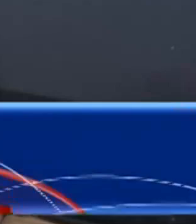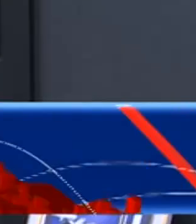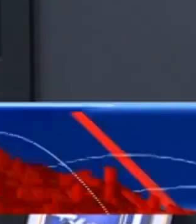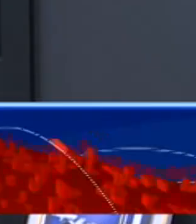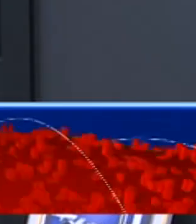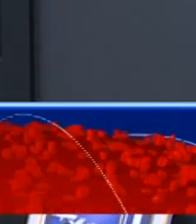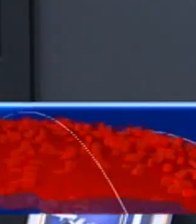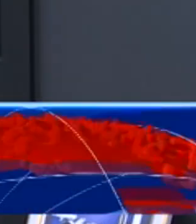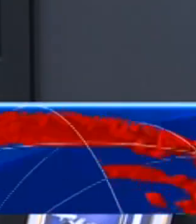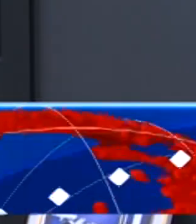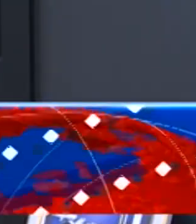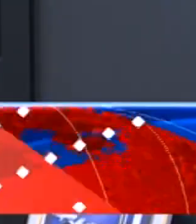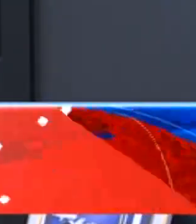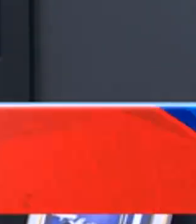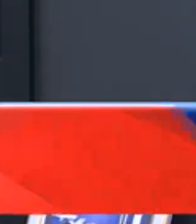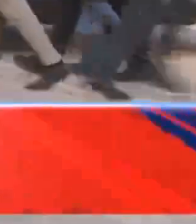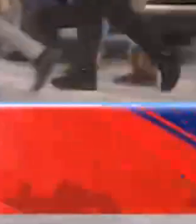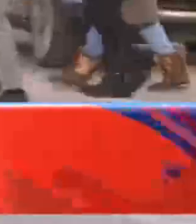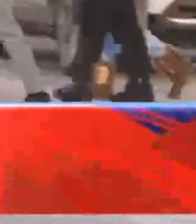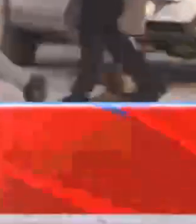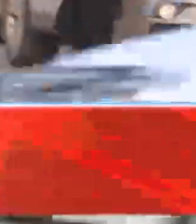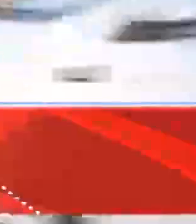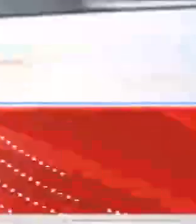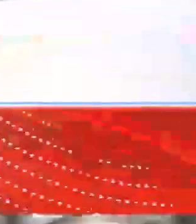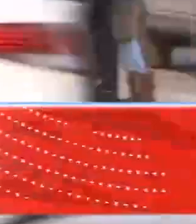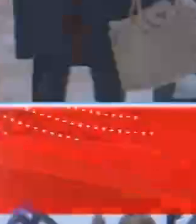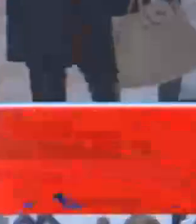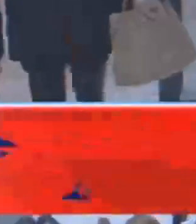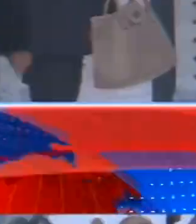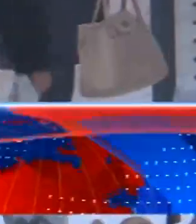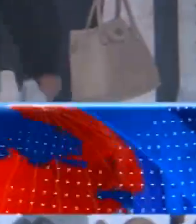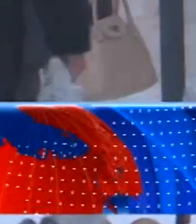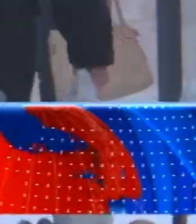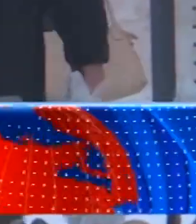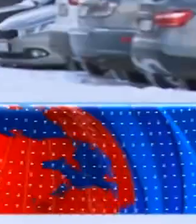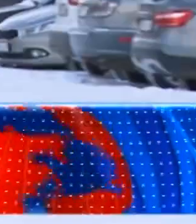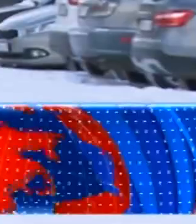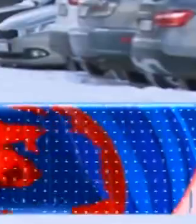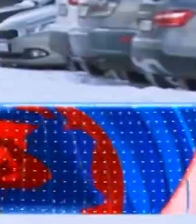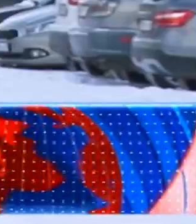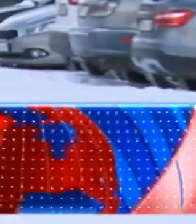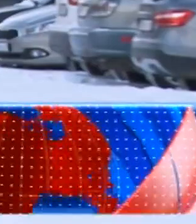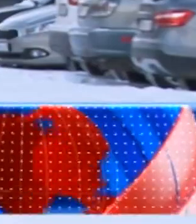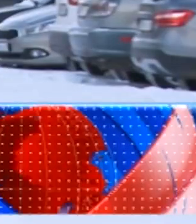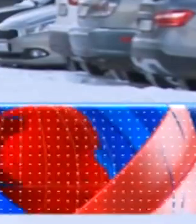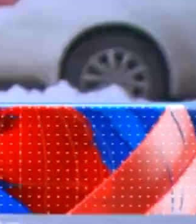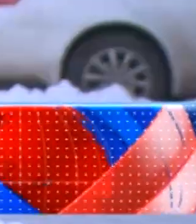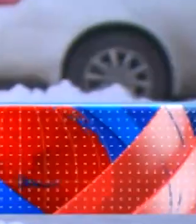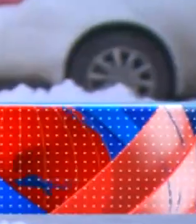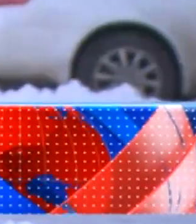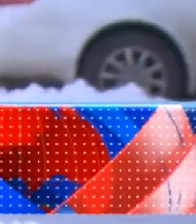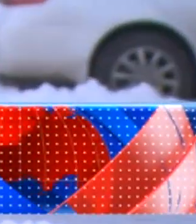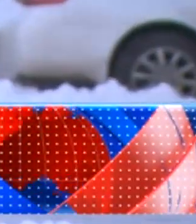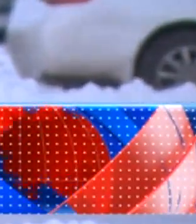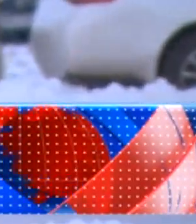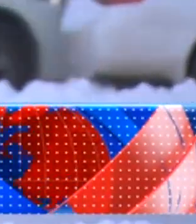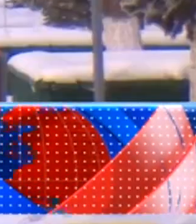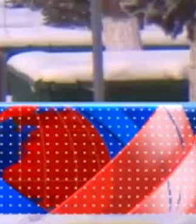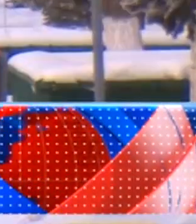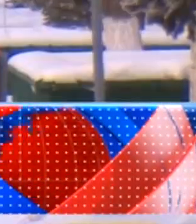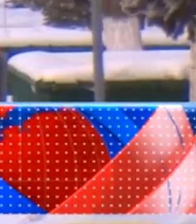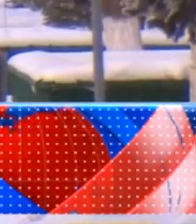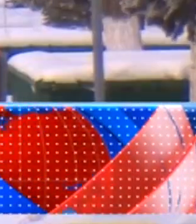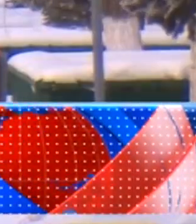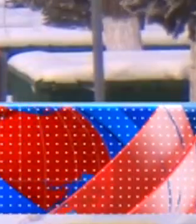Табысым шай тамақтан арқылар емес. Қазақстанда кедейлер саны артты. Ресми статистика 1 миллионнан асты